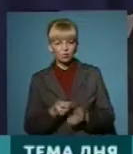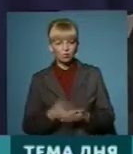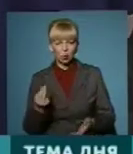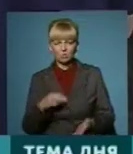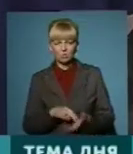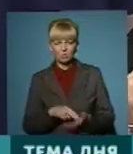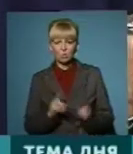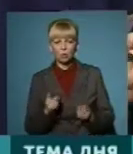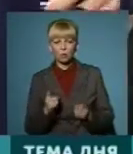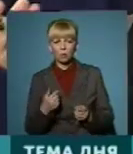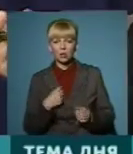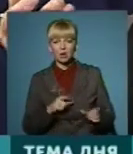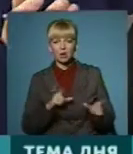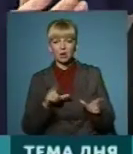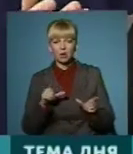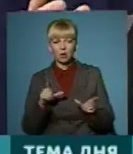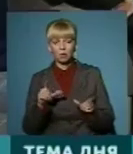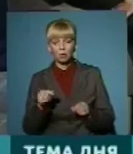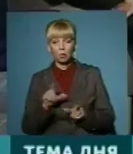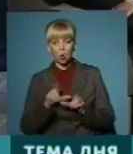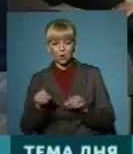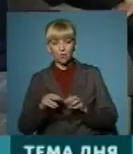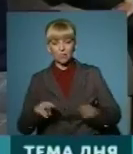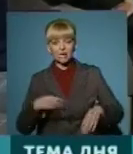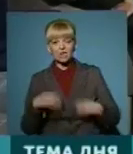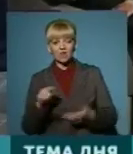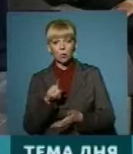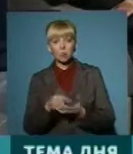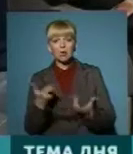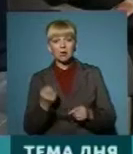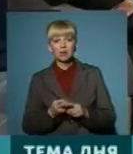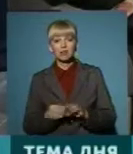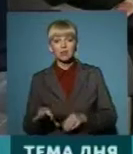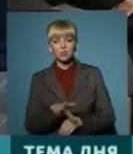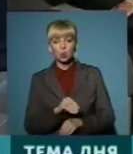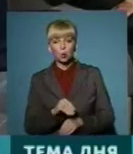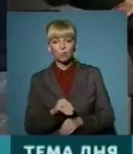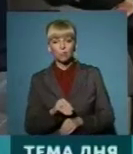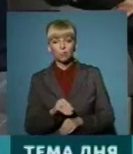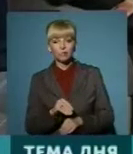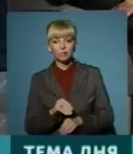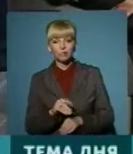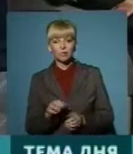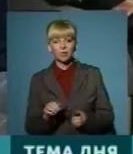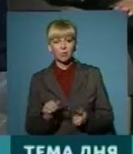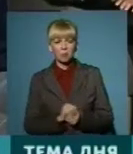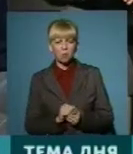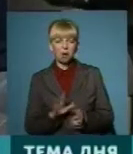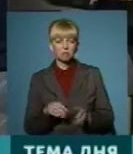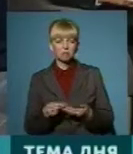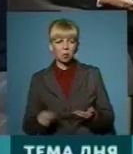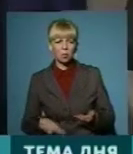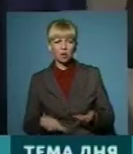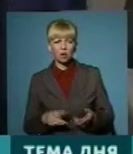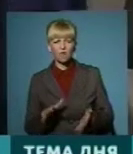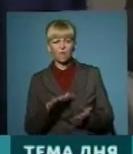стоит. Почему когда поехали к министру, значит, я задал вопрос, где это все? То есть ситуация какая? Ну, бумага терпит, подписали, и